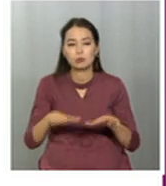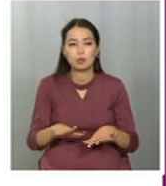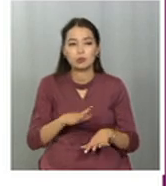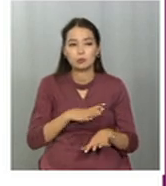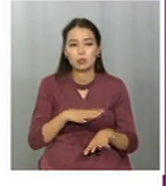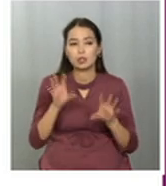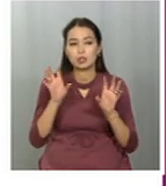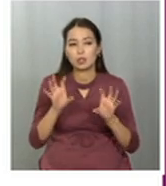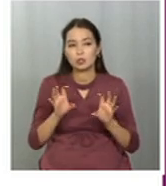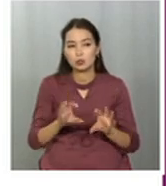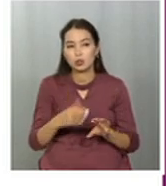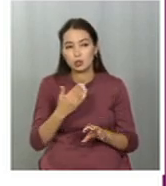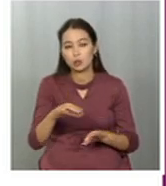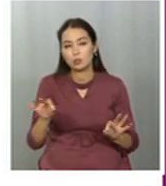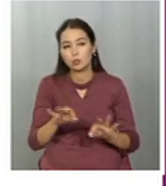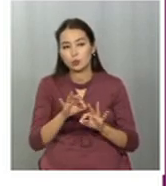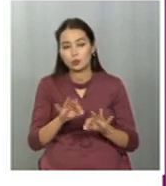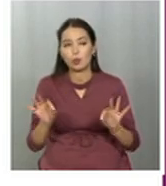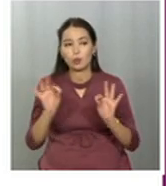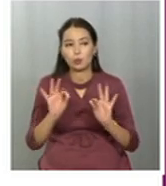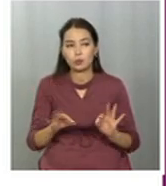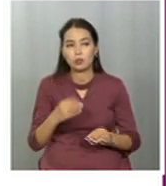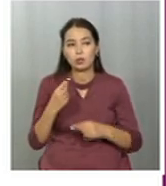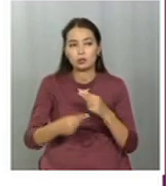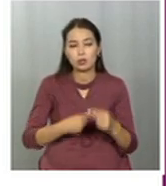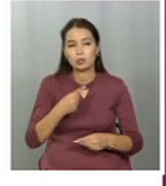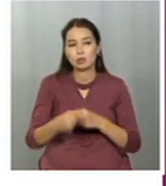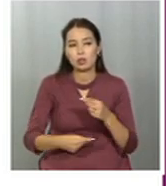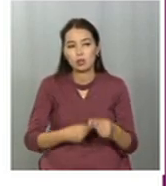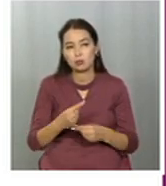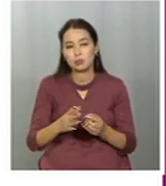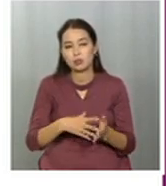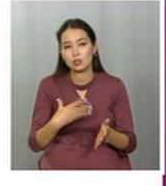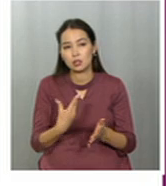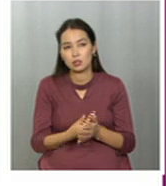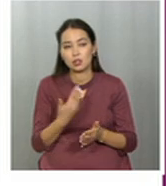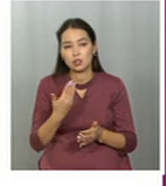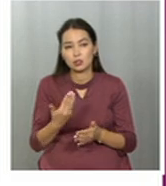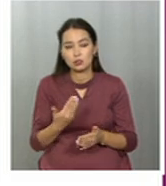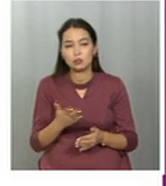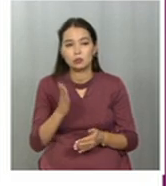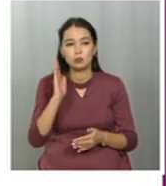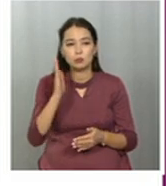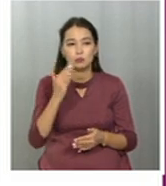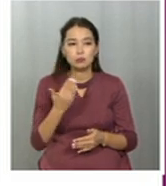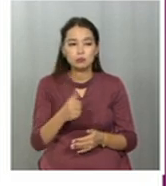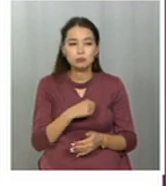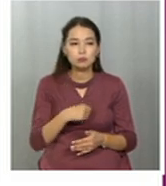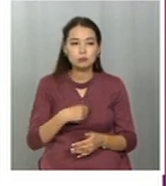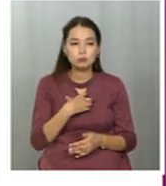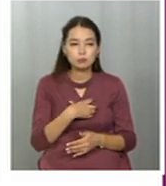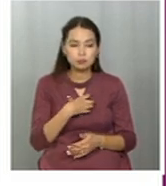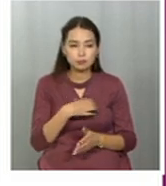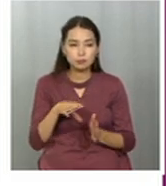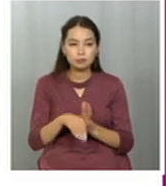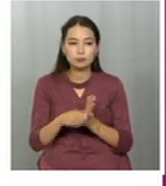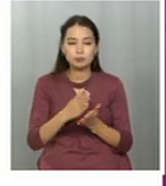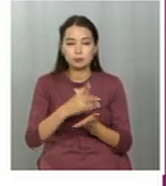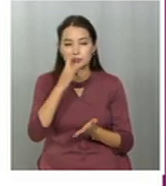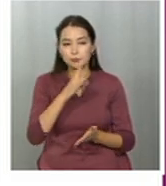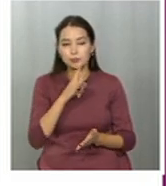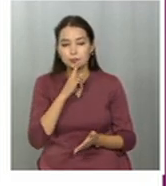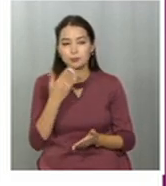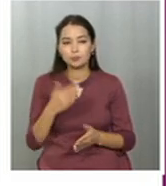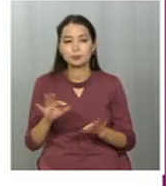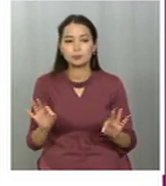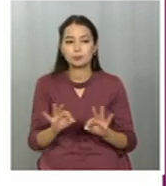қазақ музыка өнері ғасырлар бойы ұрпақтардың рухани тәжірибесін өзіне сіңірді. Қазақ халқының музыкалық ән